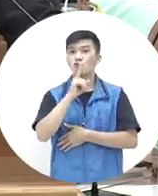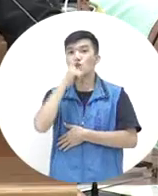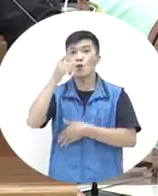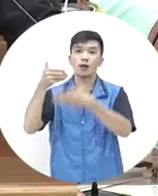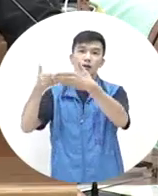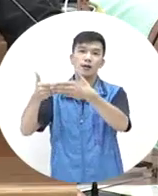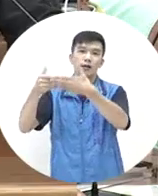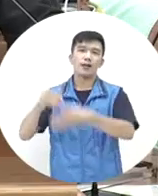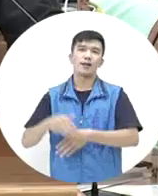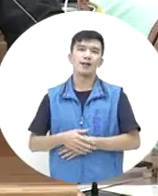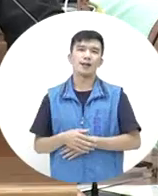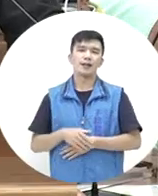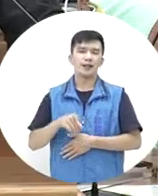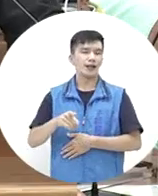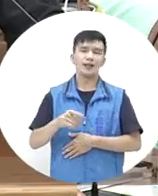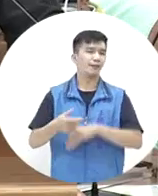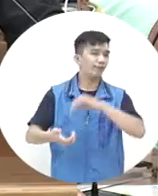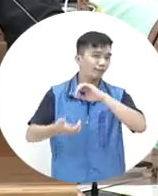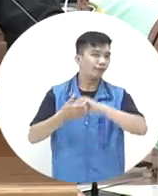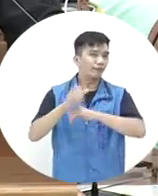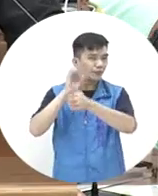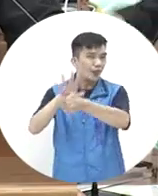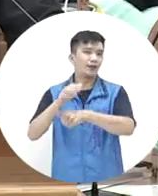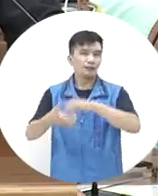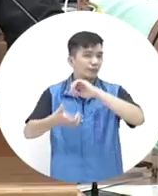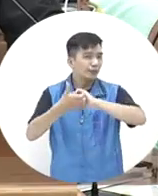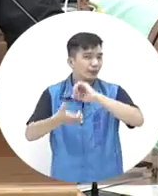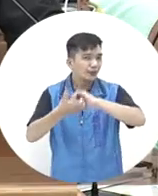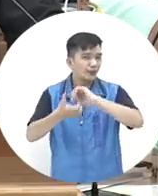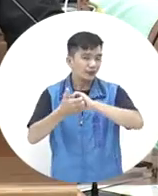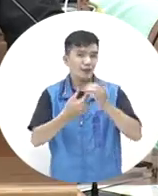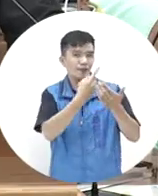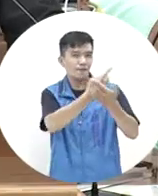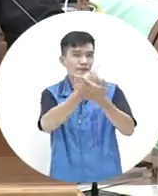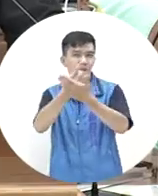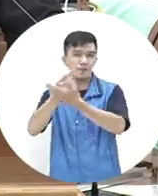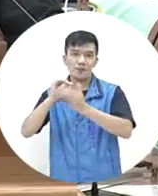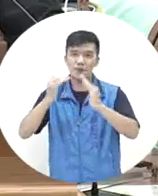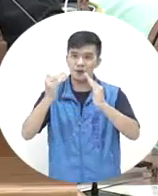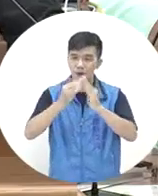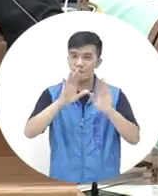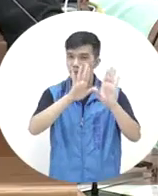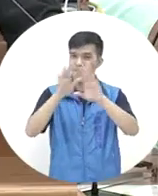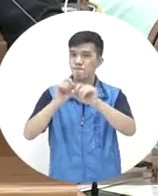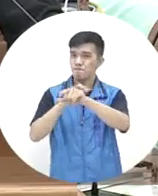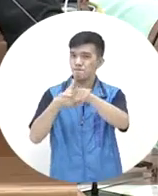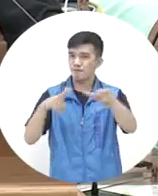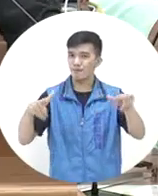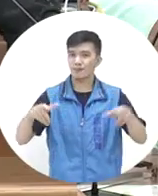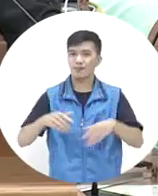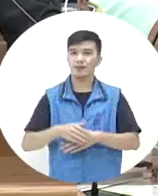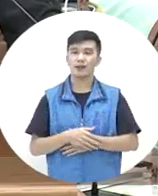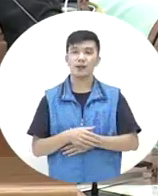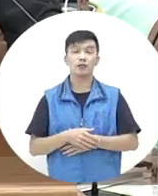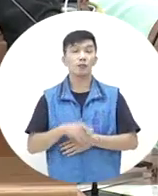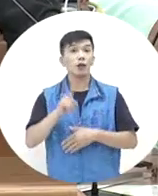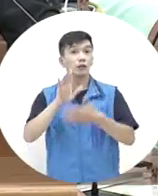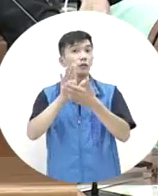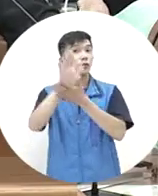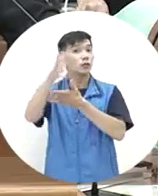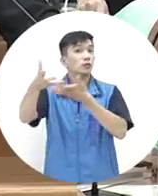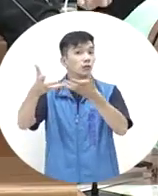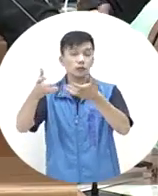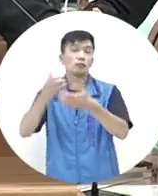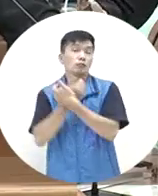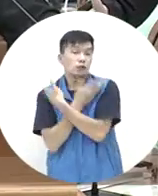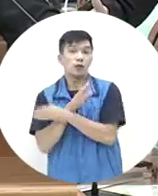事难料， 不了， 国界处境世事难料。 我们不要想到以后的事情，未知的事情，我就想现在